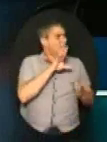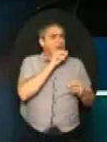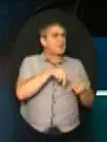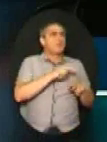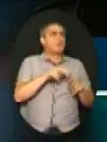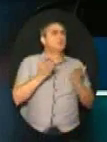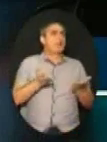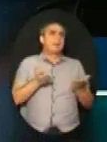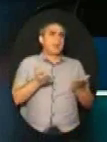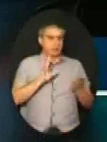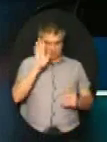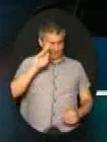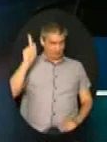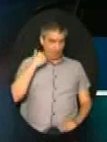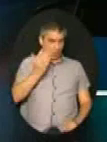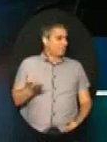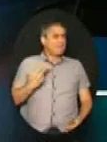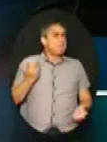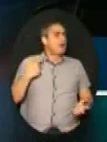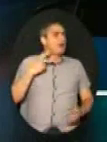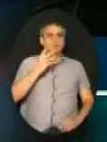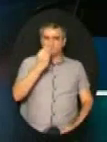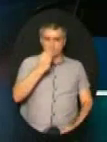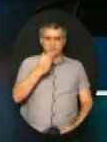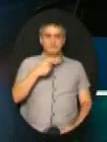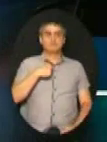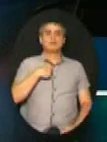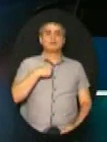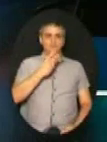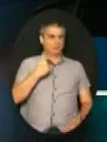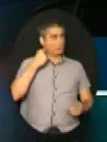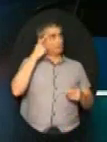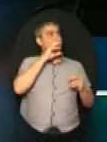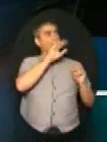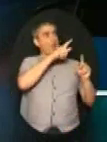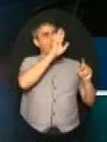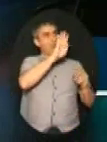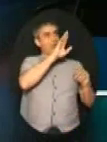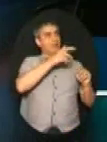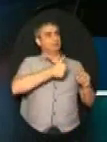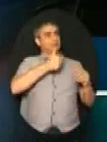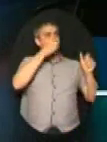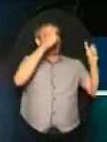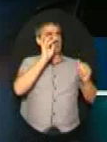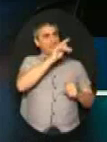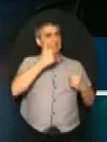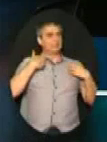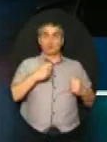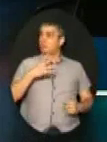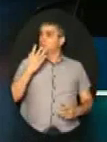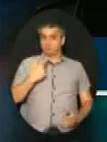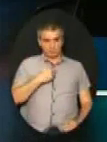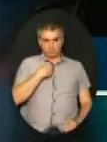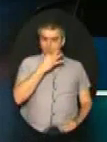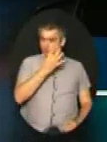הייתם פה? הוא כל מה שנתניהו לא טוב? רגע, תן לי להחזיר את האייטם. חשבתי שאתם טועים על המודעה. רגע, ריקלין, תן לי. כשנוח להרבה